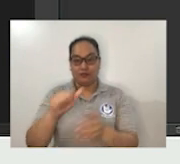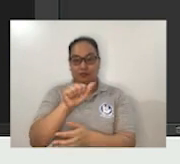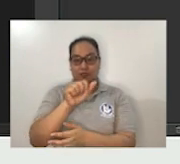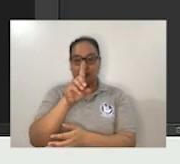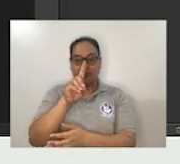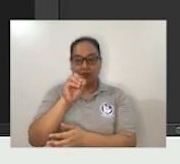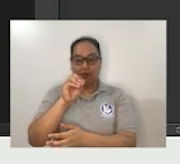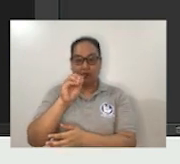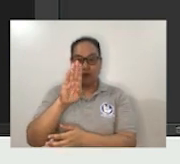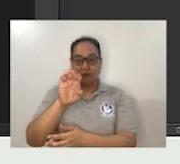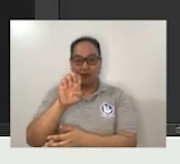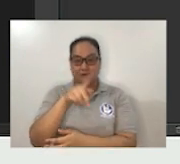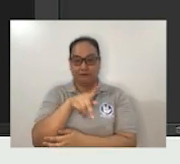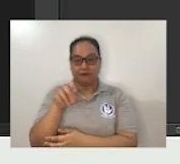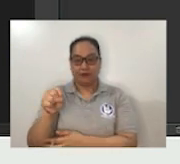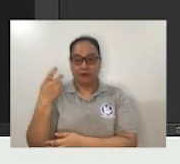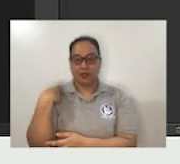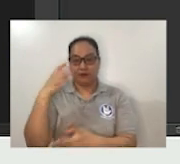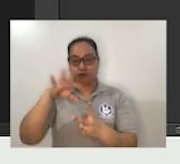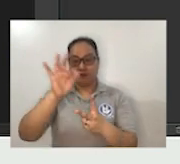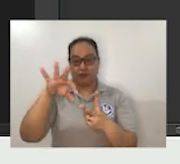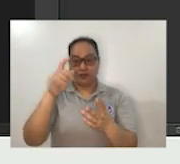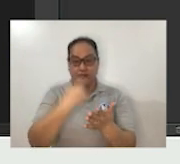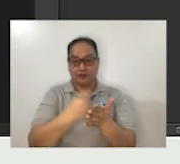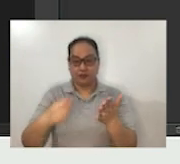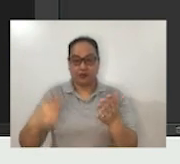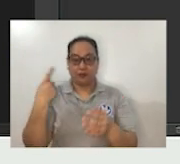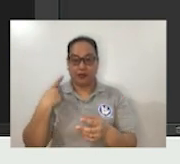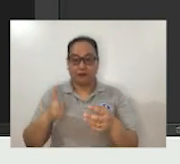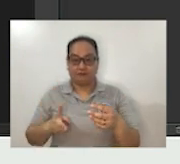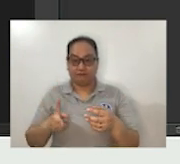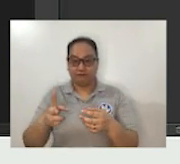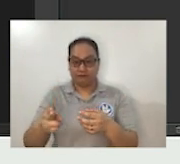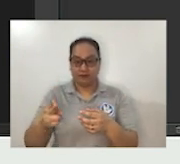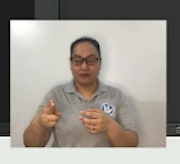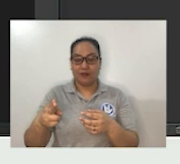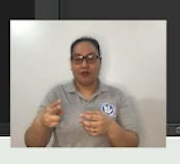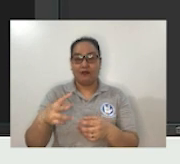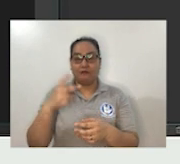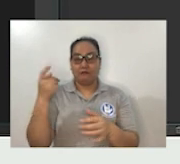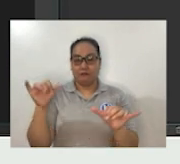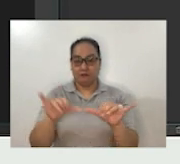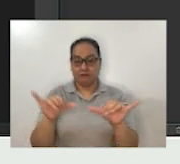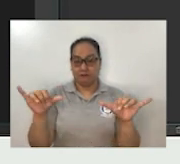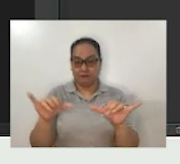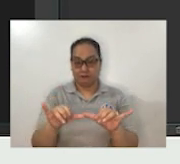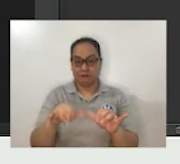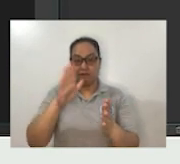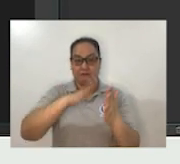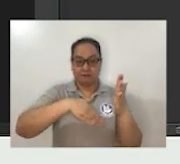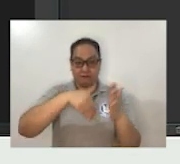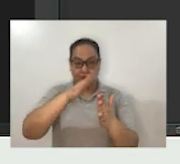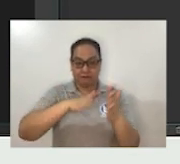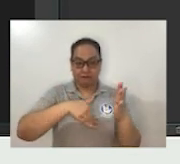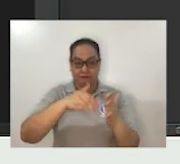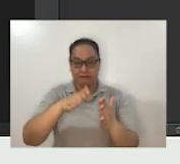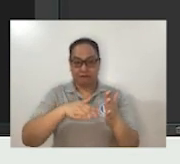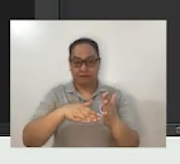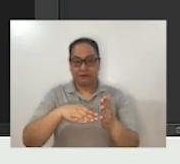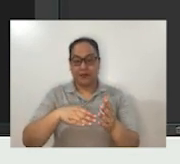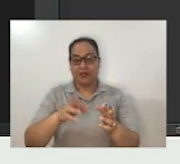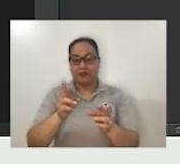It has selection tool, crop and slice tool, measuring tools, painting